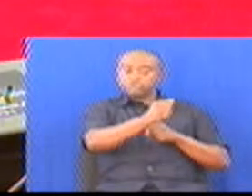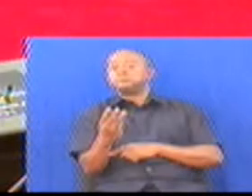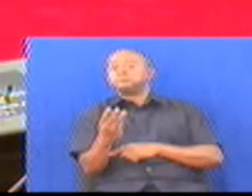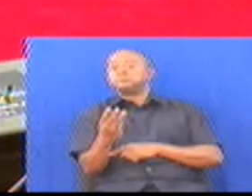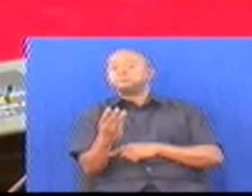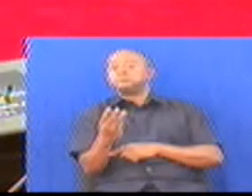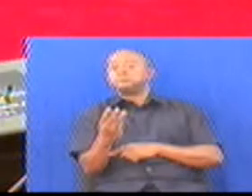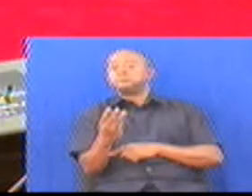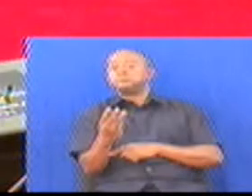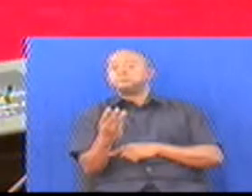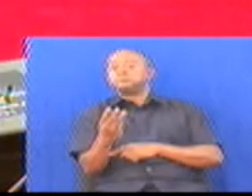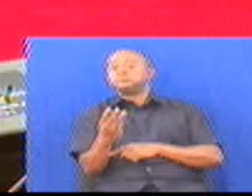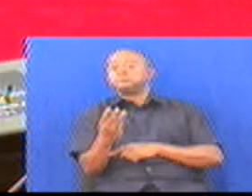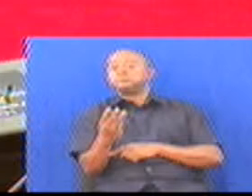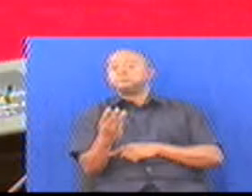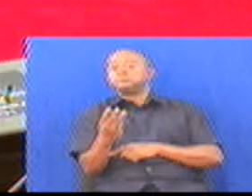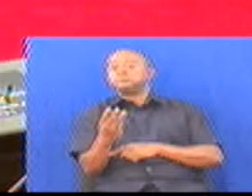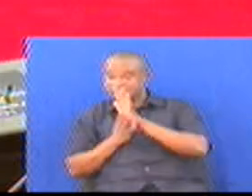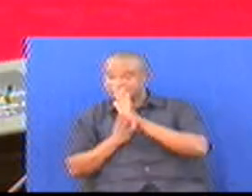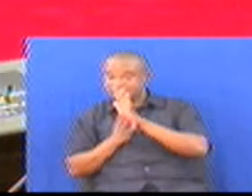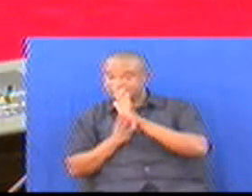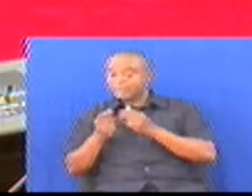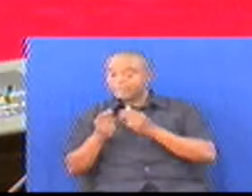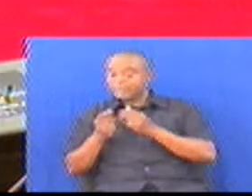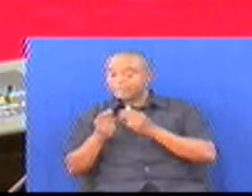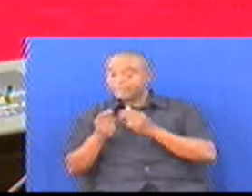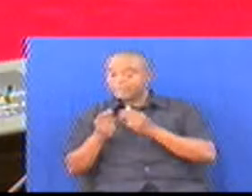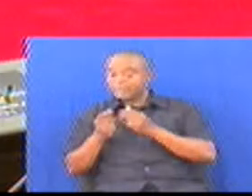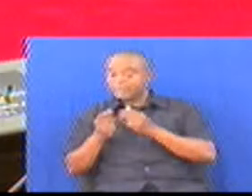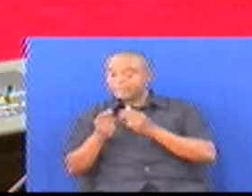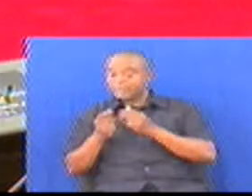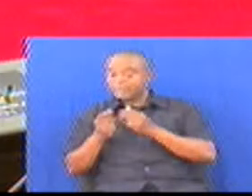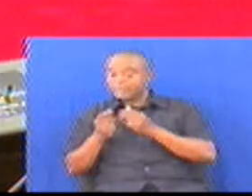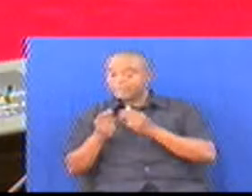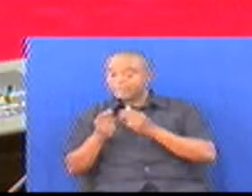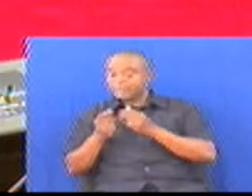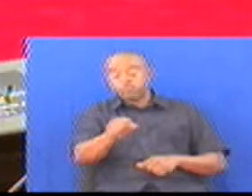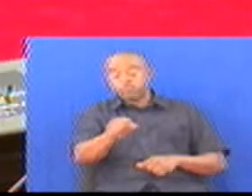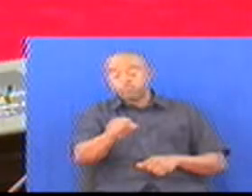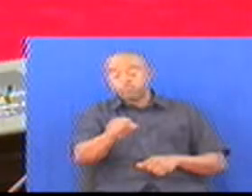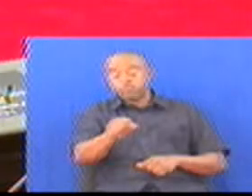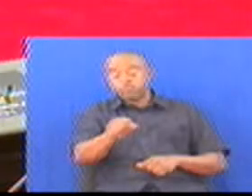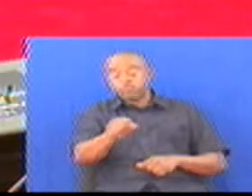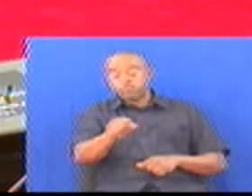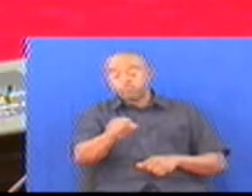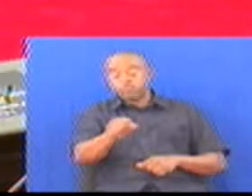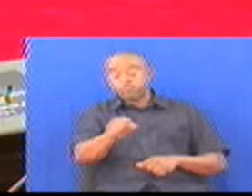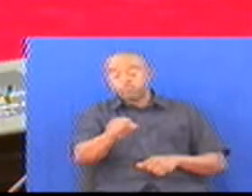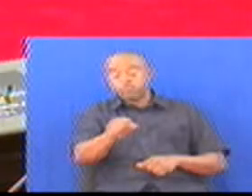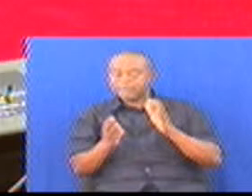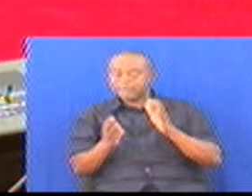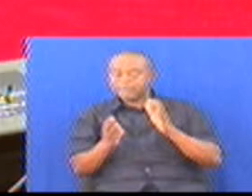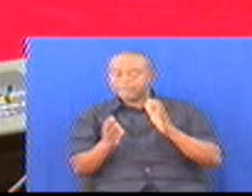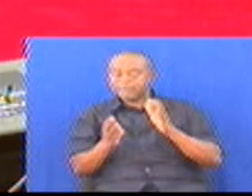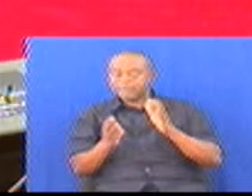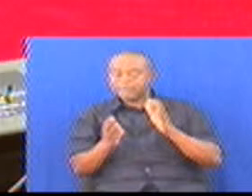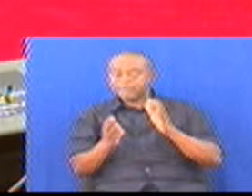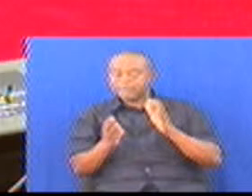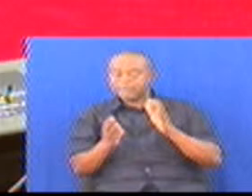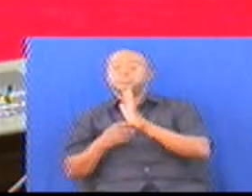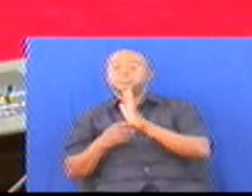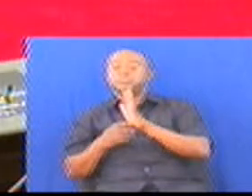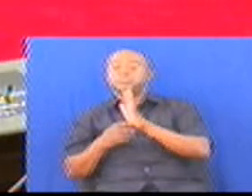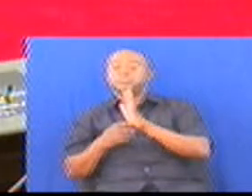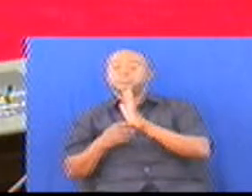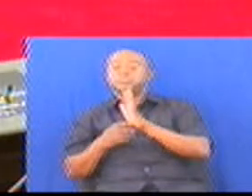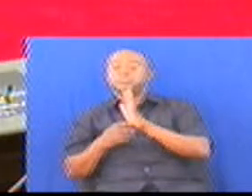umefikia 39%, na daraja la Ruhuhu kule Ruvuma umefikia 86%. Miradi ya